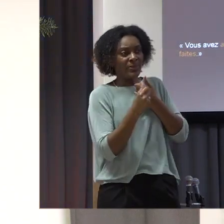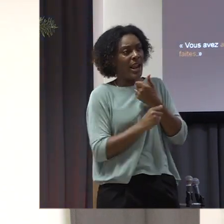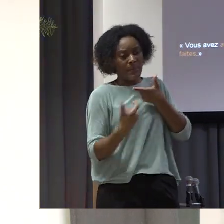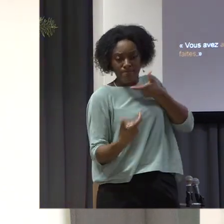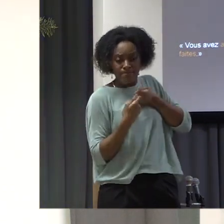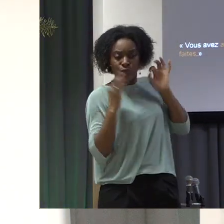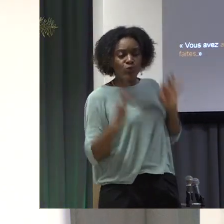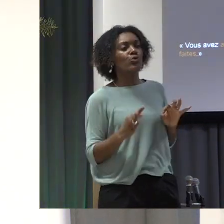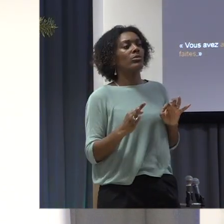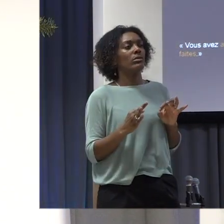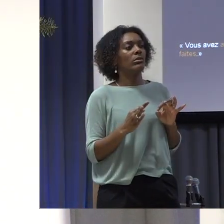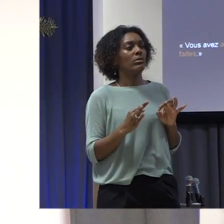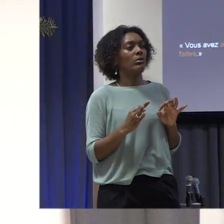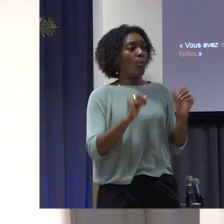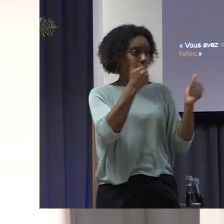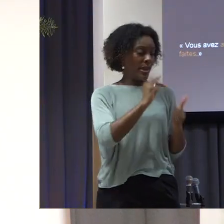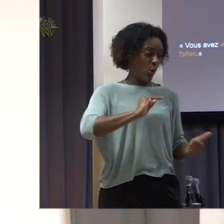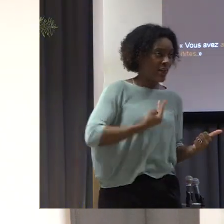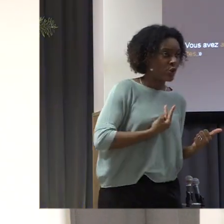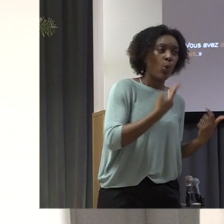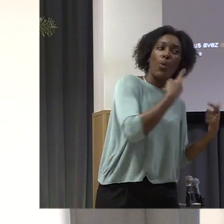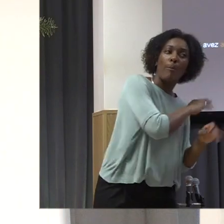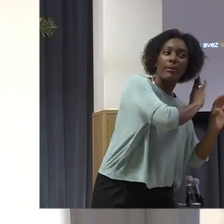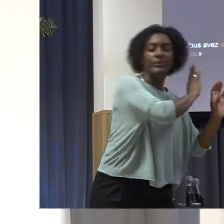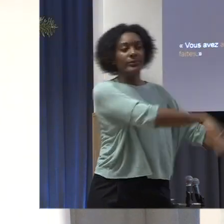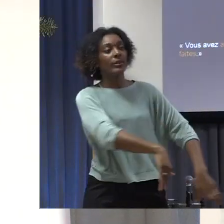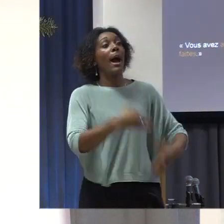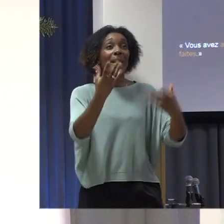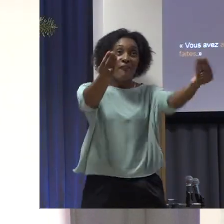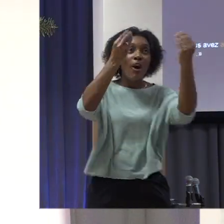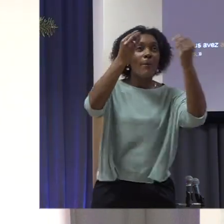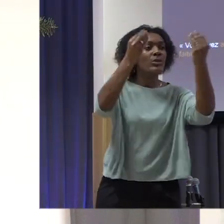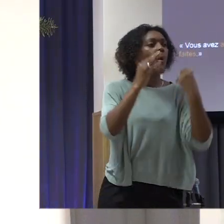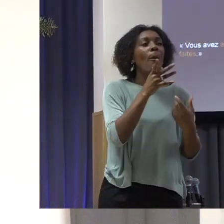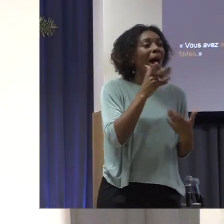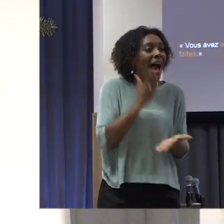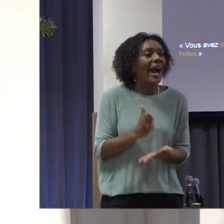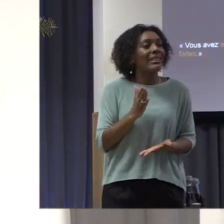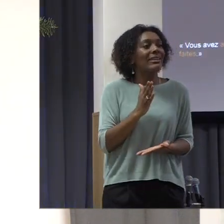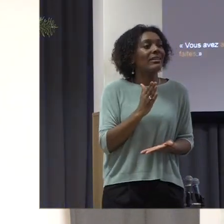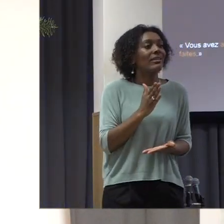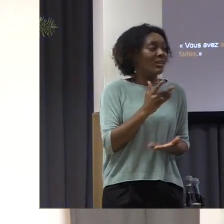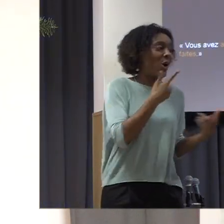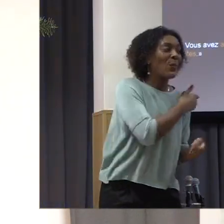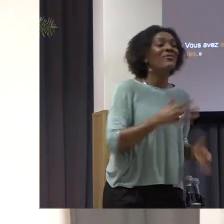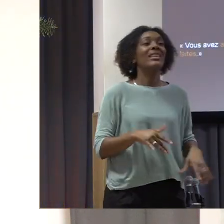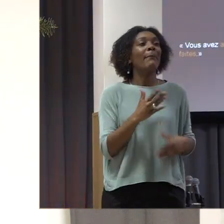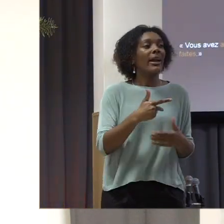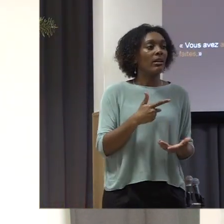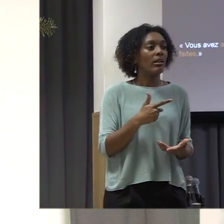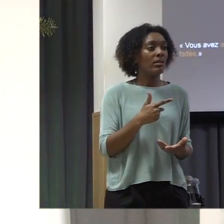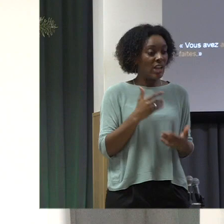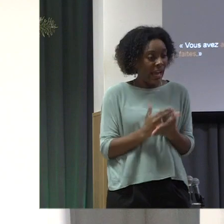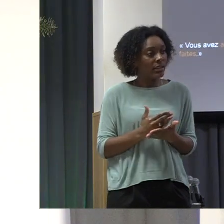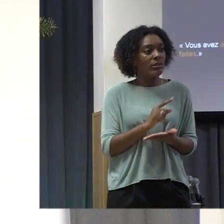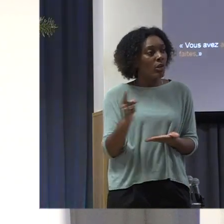Dieu attend de nous. Il y a les deux étapes, on ne peut pas s'arrêter à la première étape, autrement, forcément, on sera toujours freiné. On